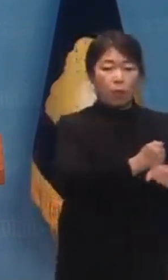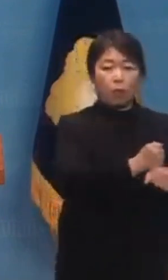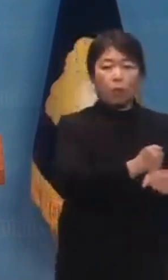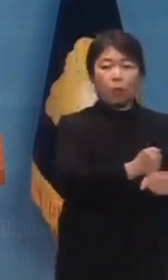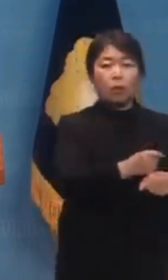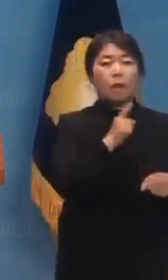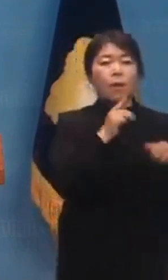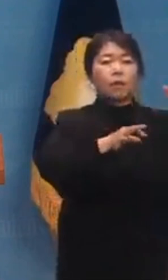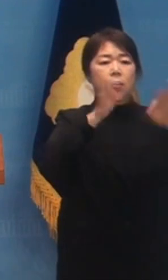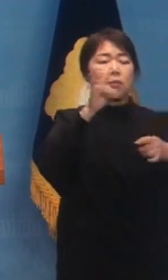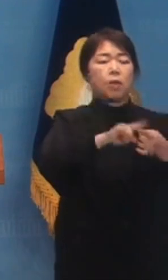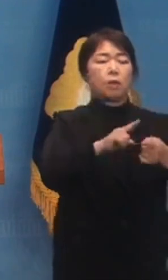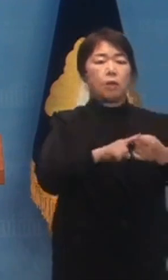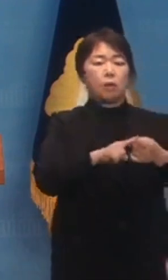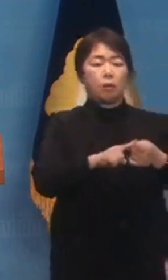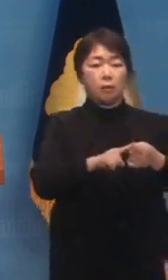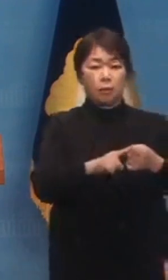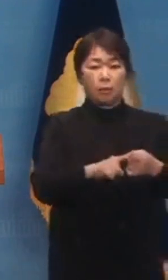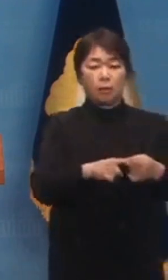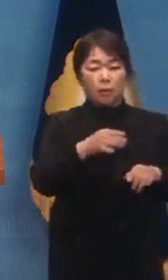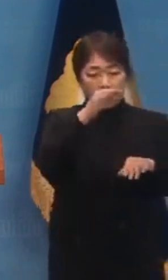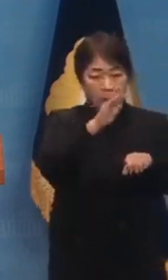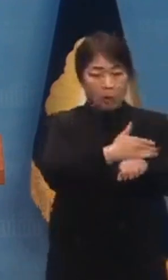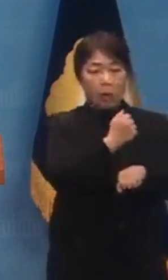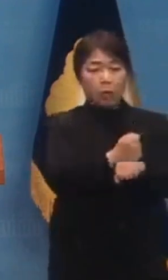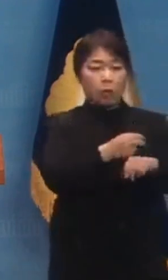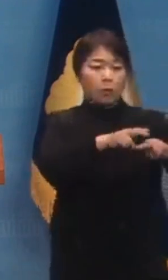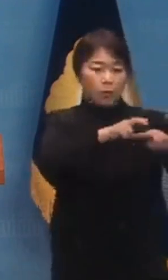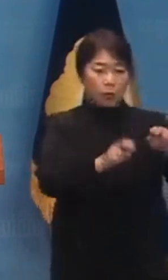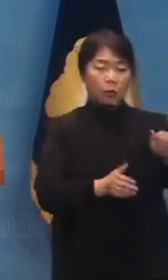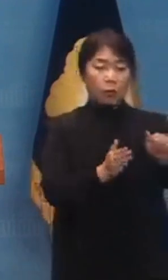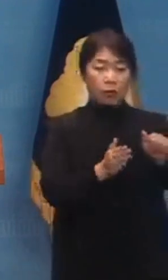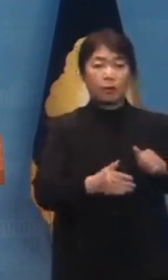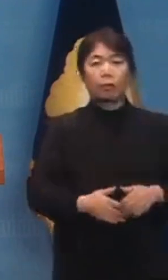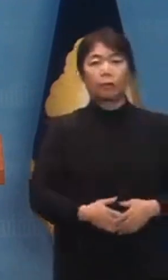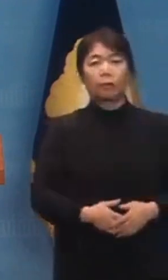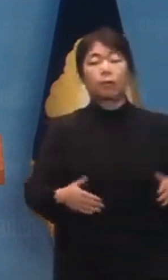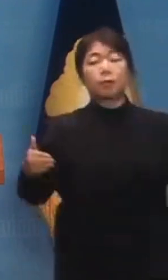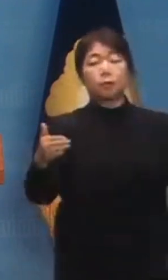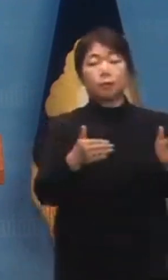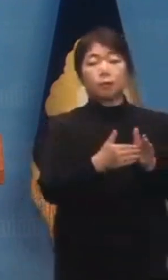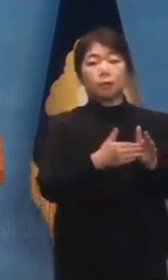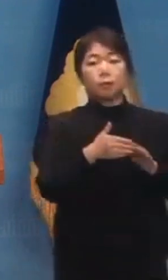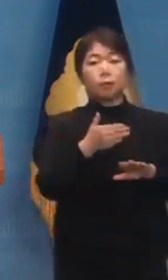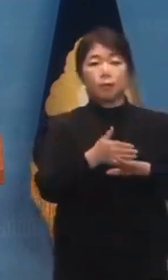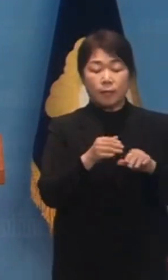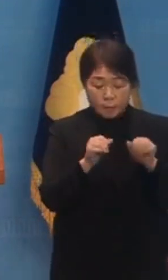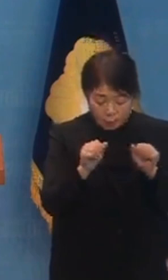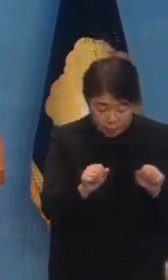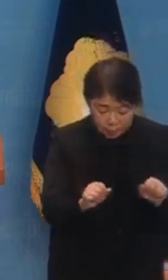책임지고 의원직을 사퇴하기 바랍니다. 이상입니다.